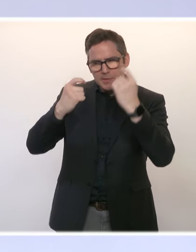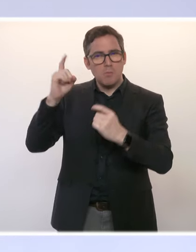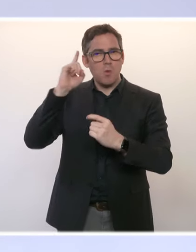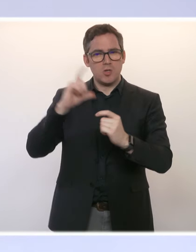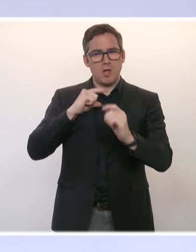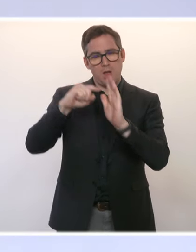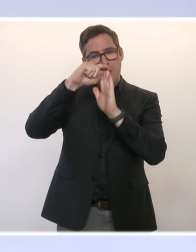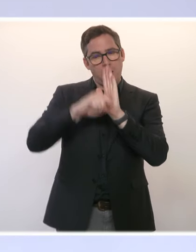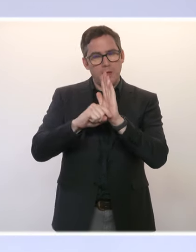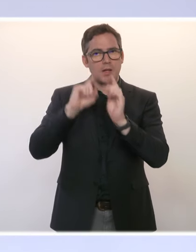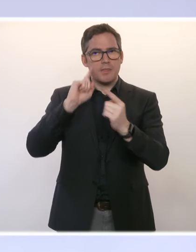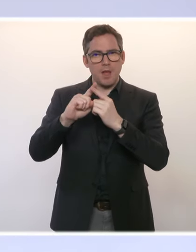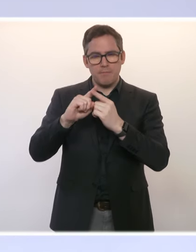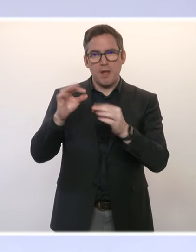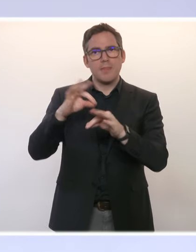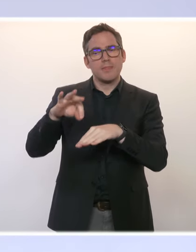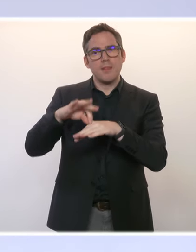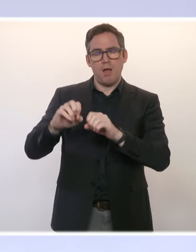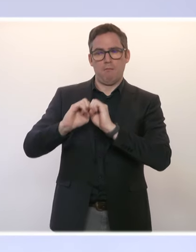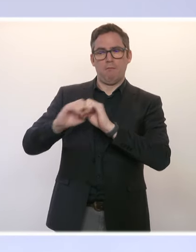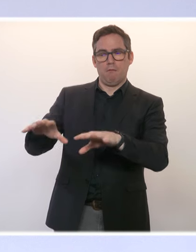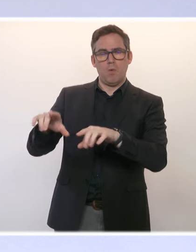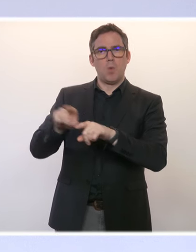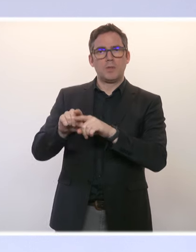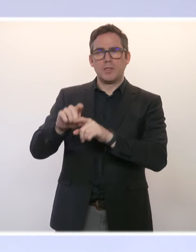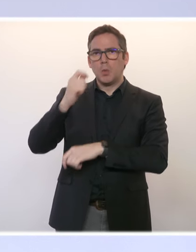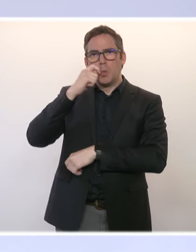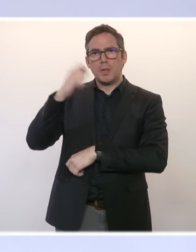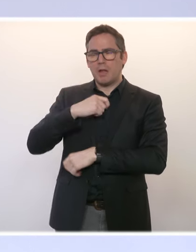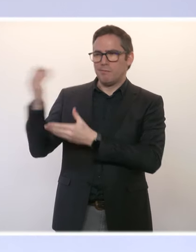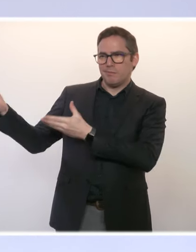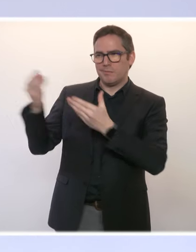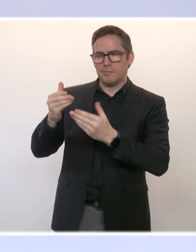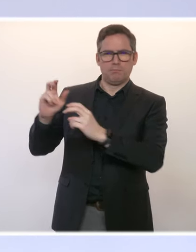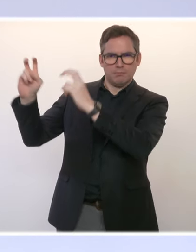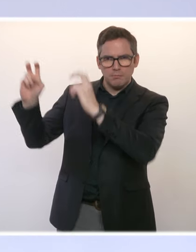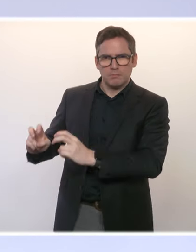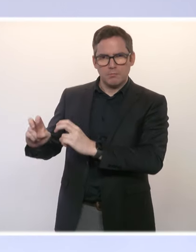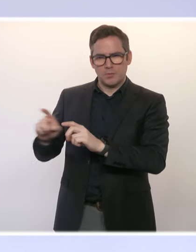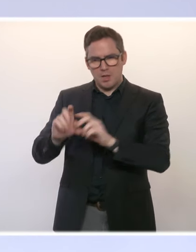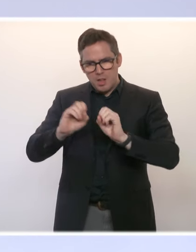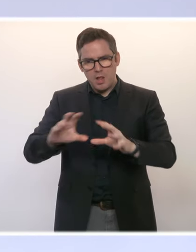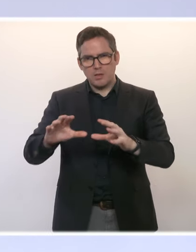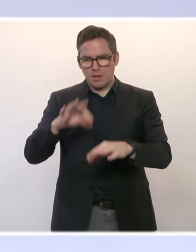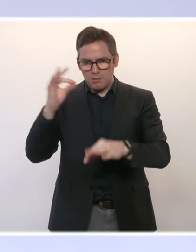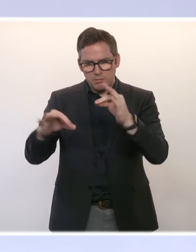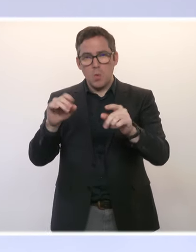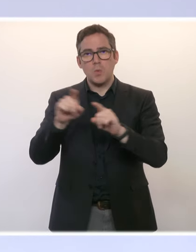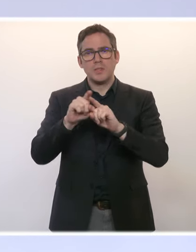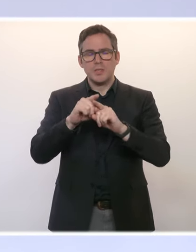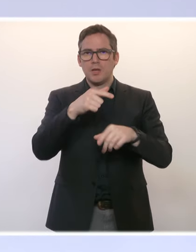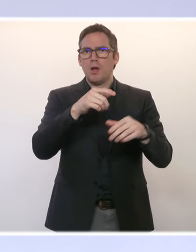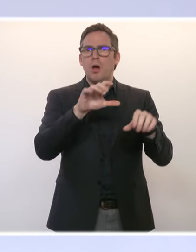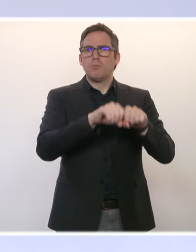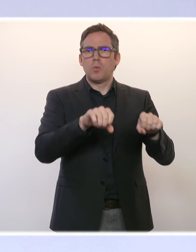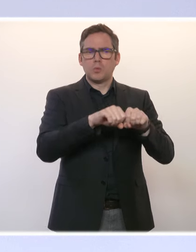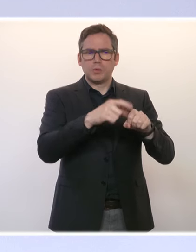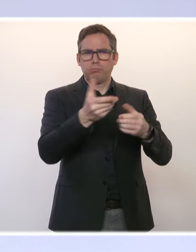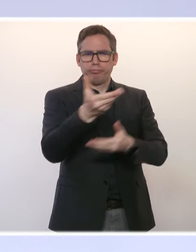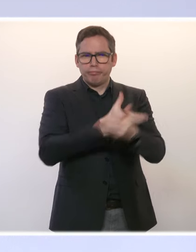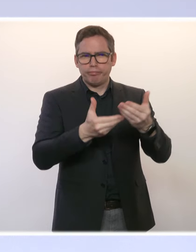les limitations d'importation en provenance d'Ukraine et sur le refus de signer le traité du Mercosur en l'état. Comme l'a